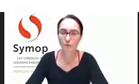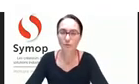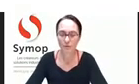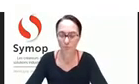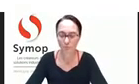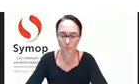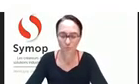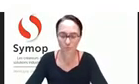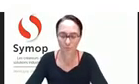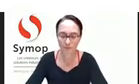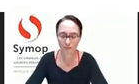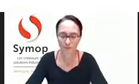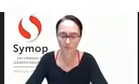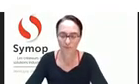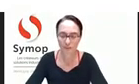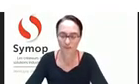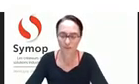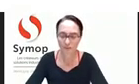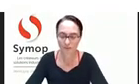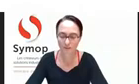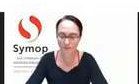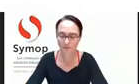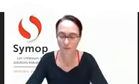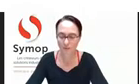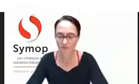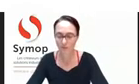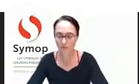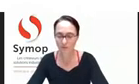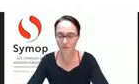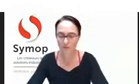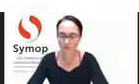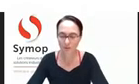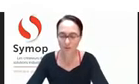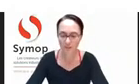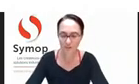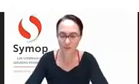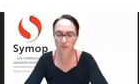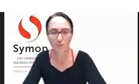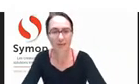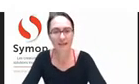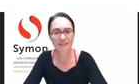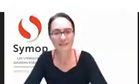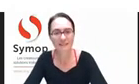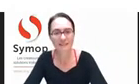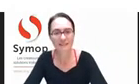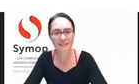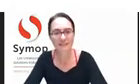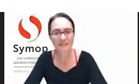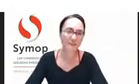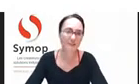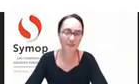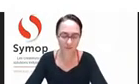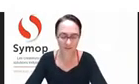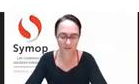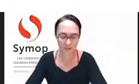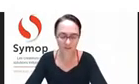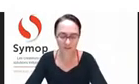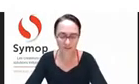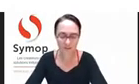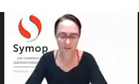d'une heure où on viendrait vous présenter les différents aspects de la digitalisation à travers des cas